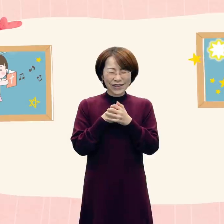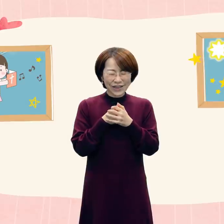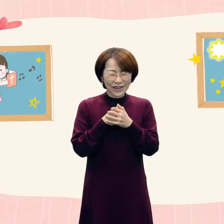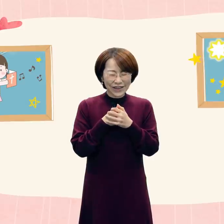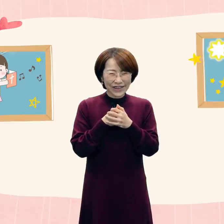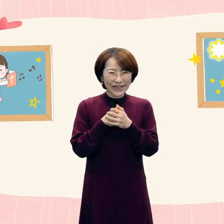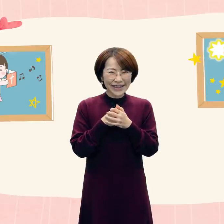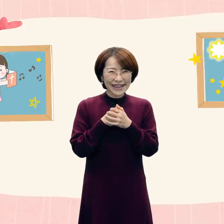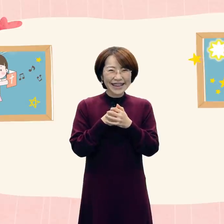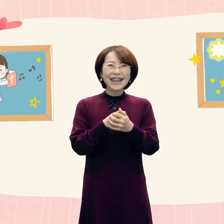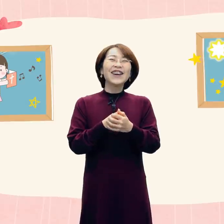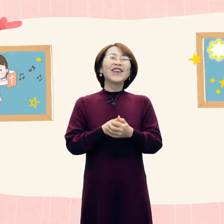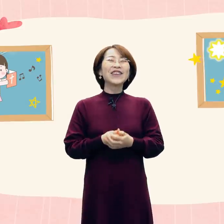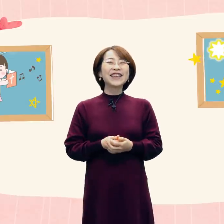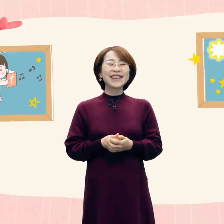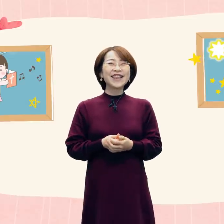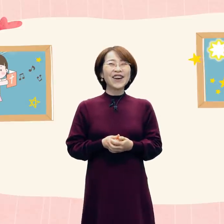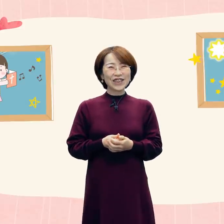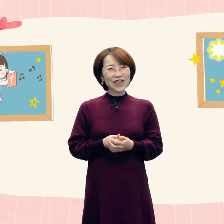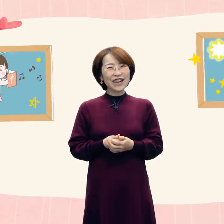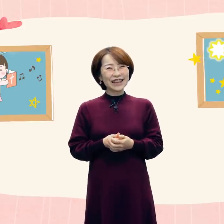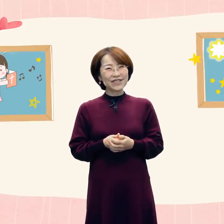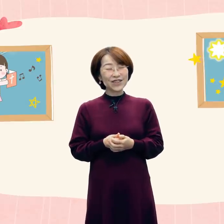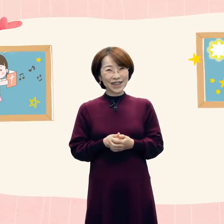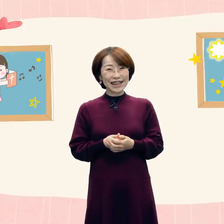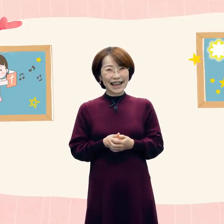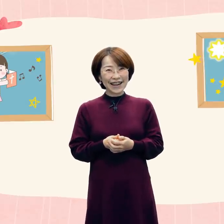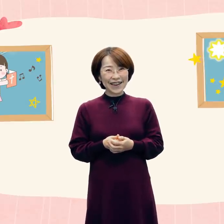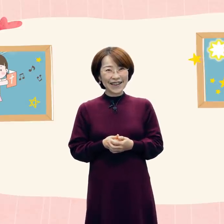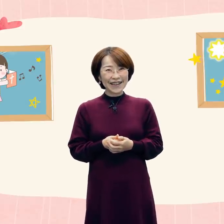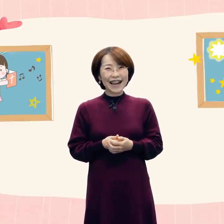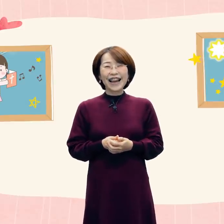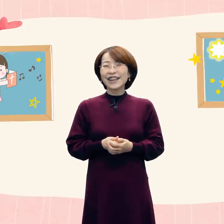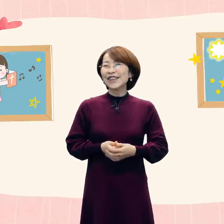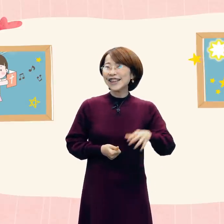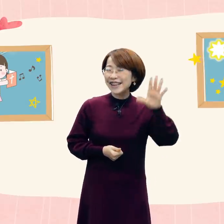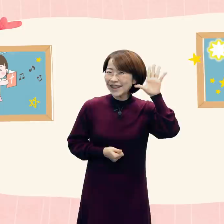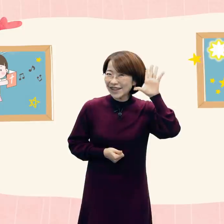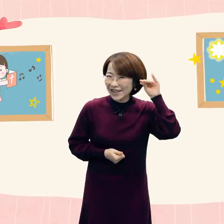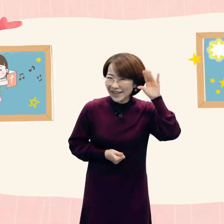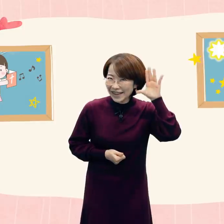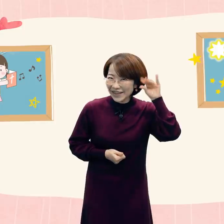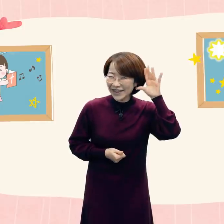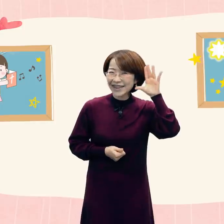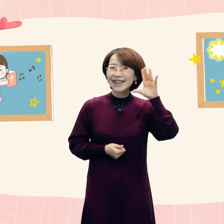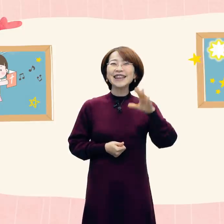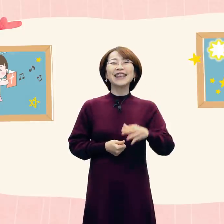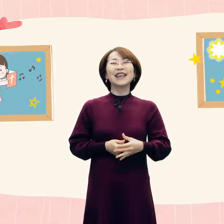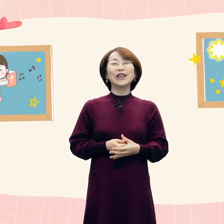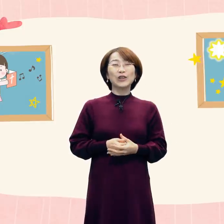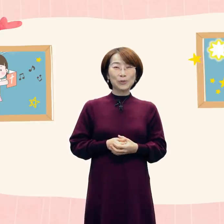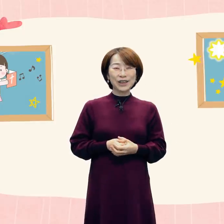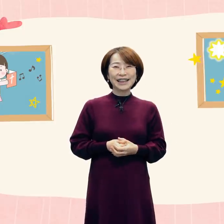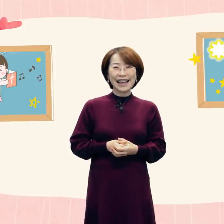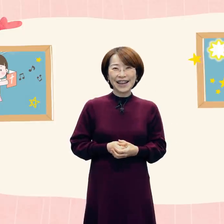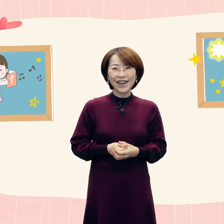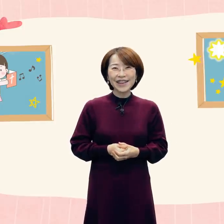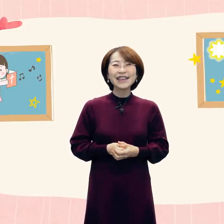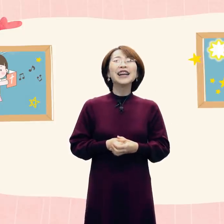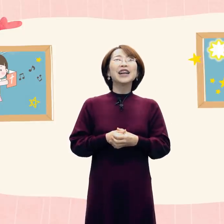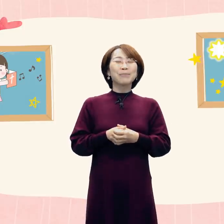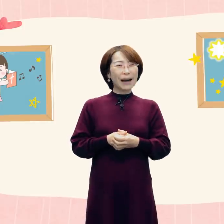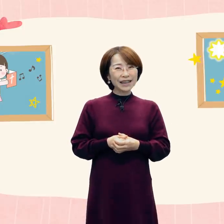마음이 두근두근두근. 오늘은 어떤 말씀 주실까요? 귀를 쫑긋쫑긋